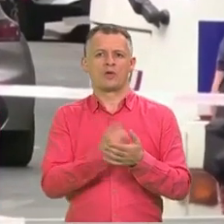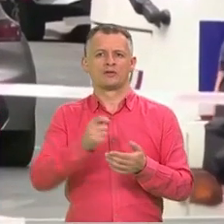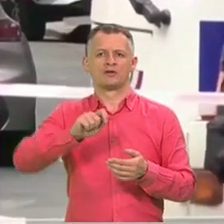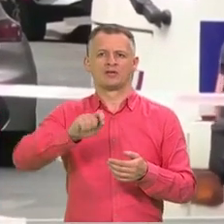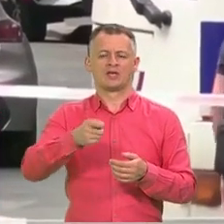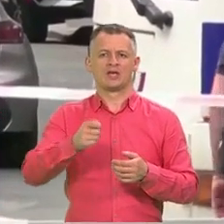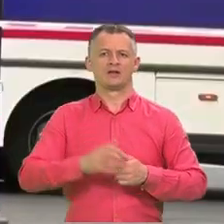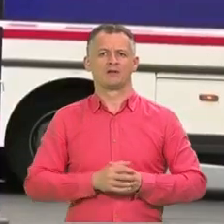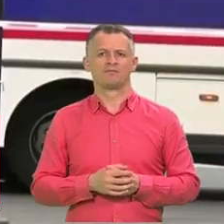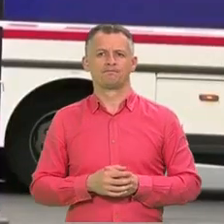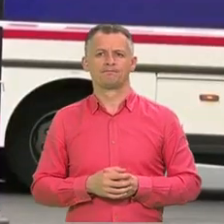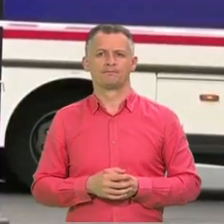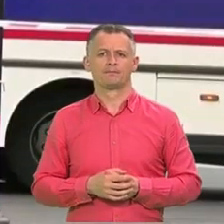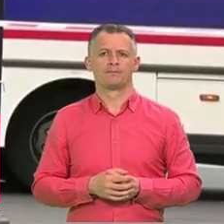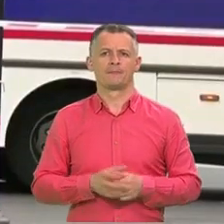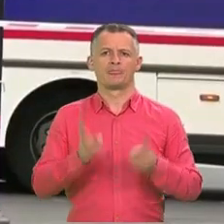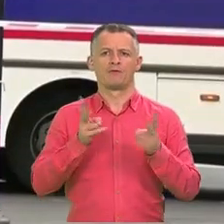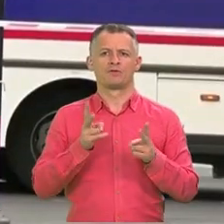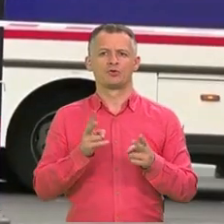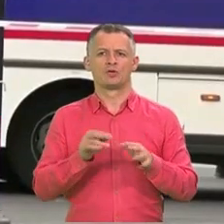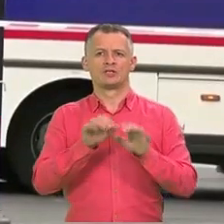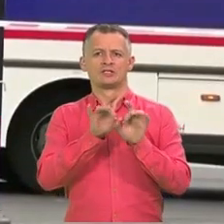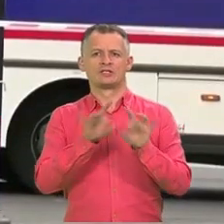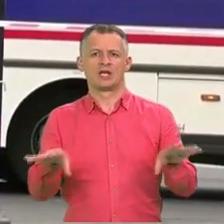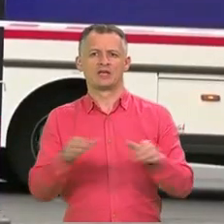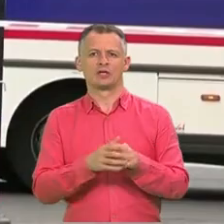je sais pas, les frigos, il est cassé, tout est cassé. Après, moi,